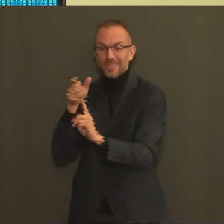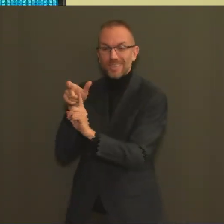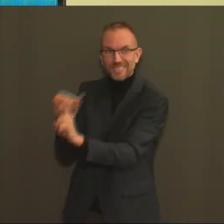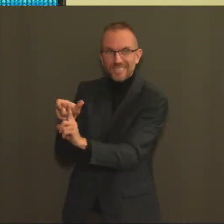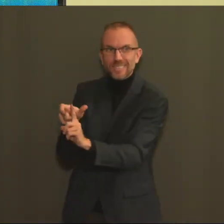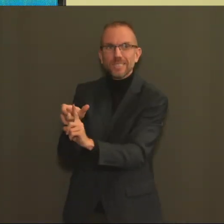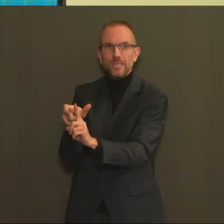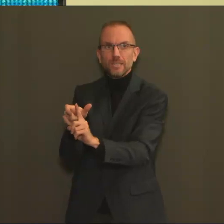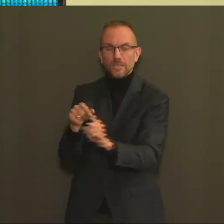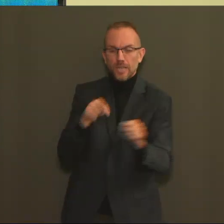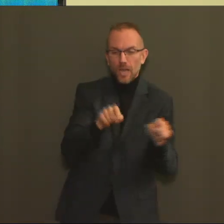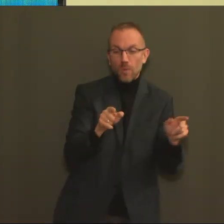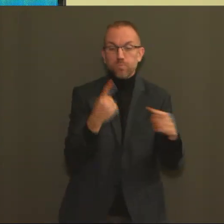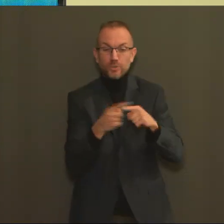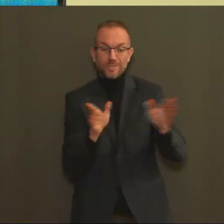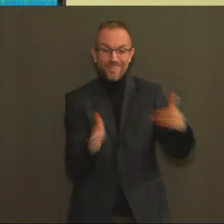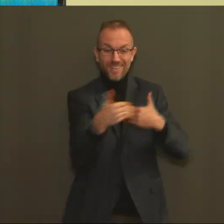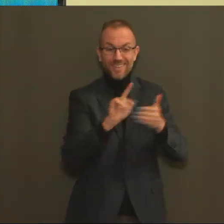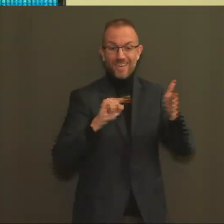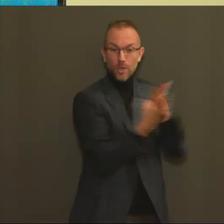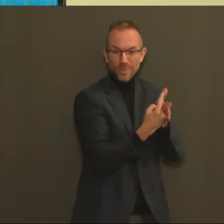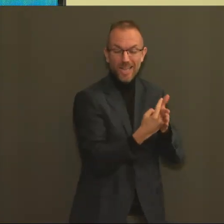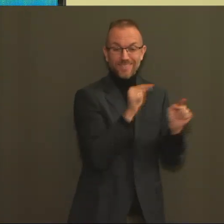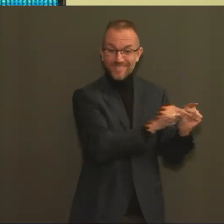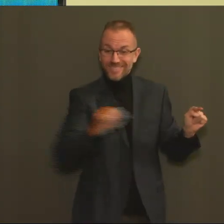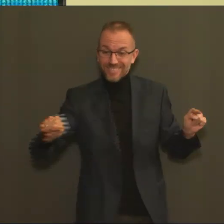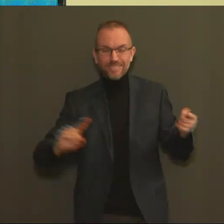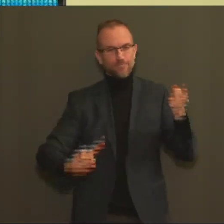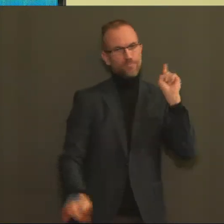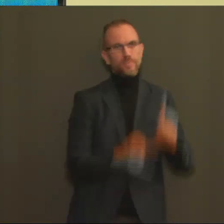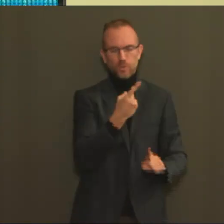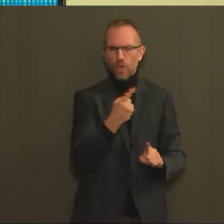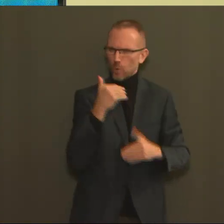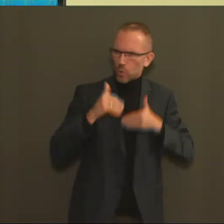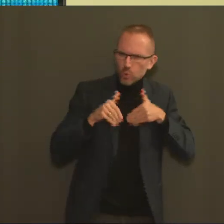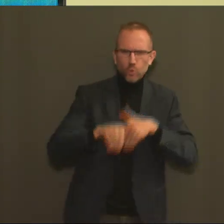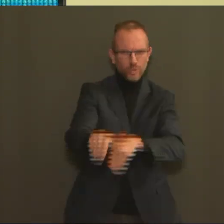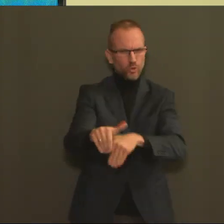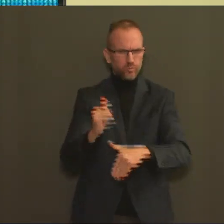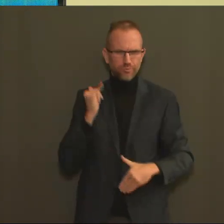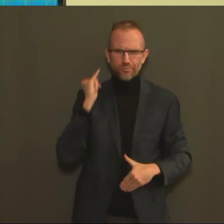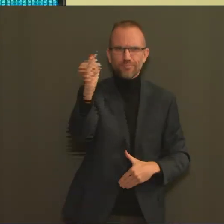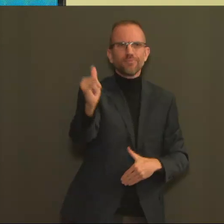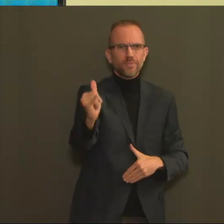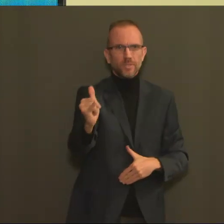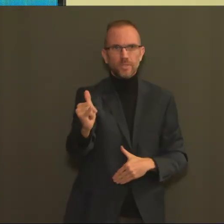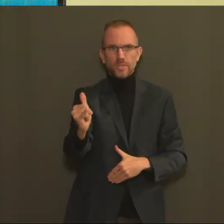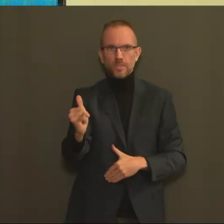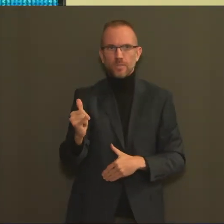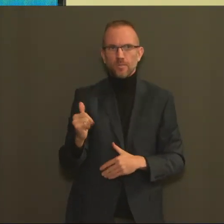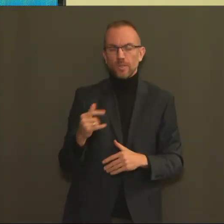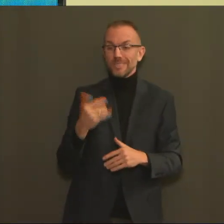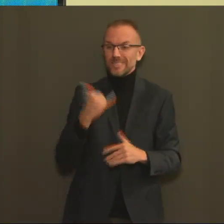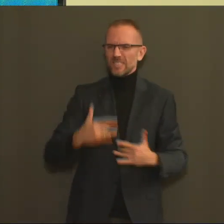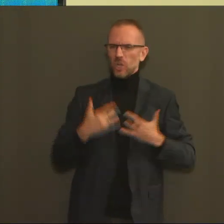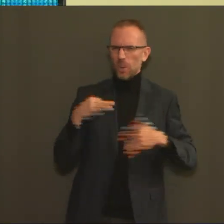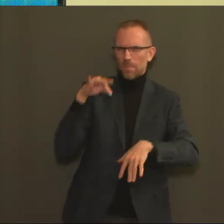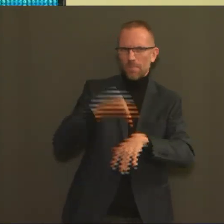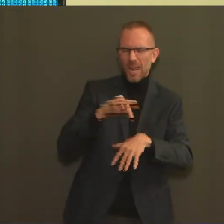voor de modern fit moeten stacy zei de site oma had deze raadpleeg uw zei toen tv te extreem olie zo extreem al